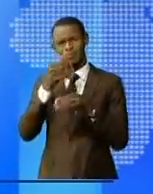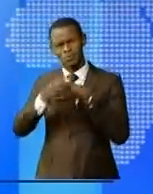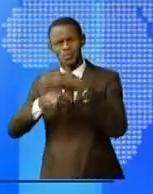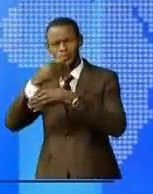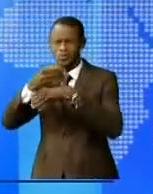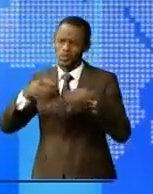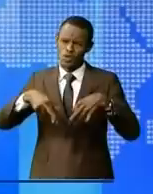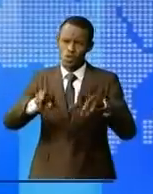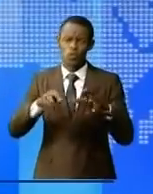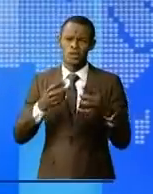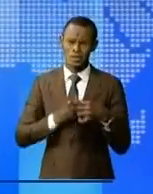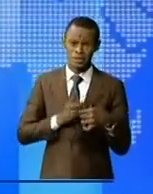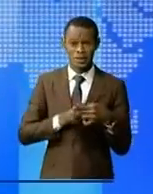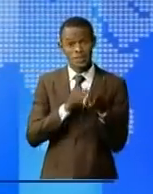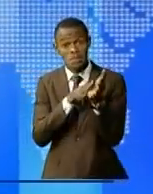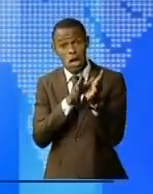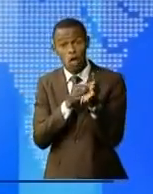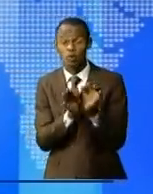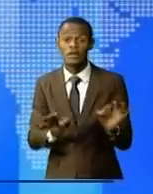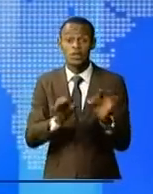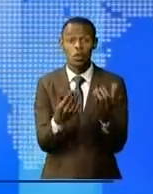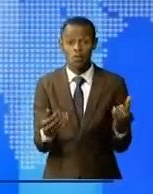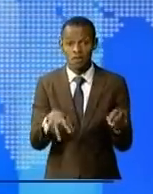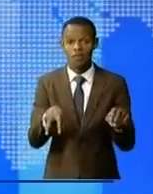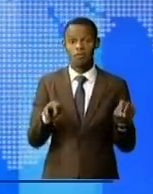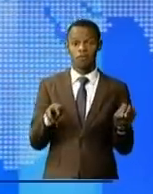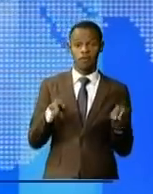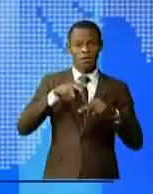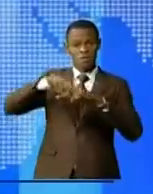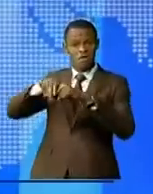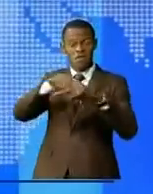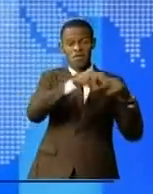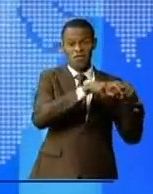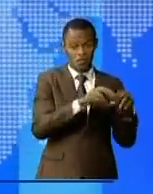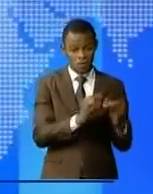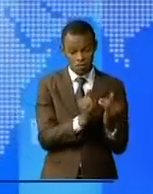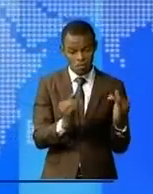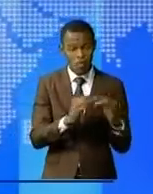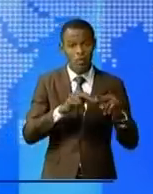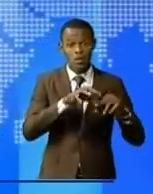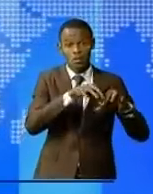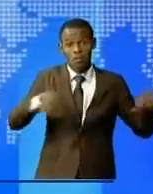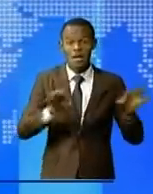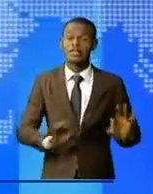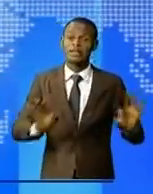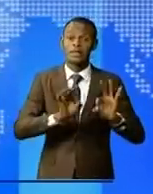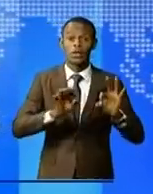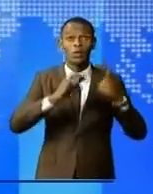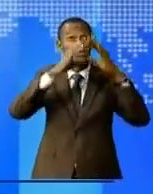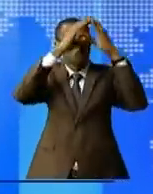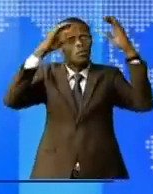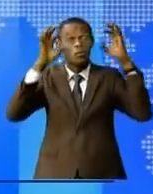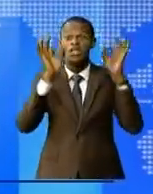exemple, les enfants étudient à même le sol dans des salles de classe sans toit. C'est ce qui a poussé le député